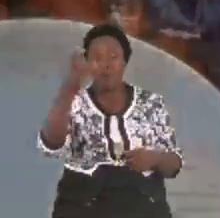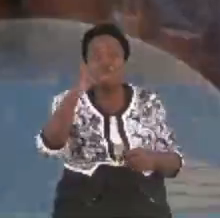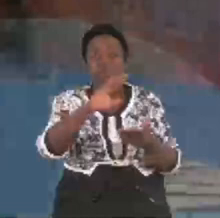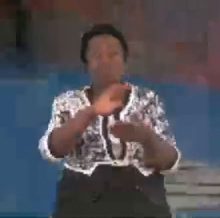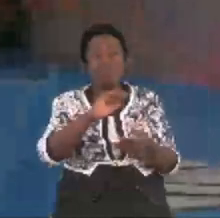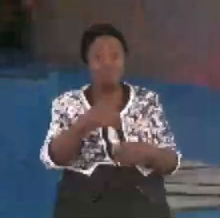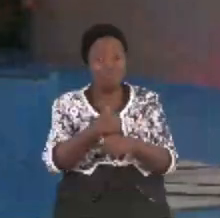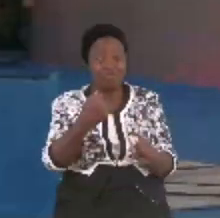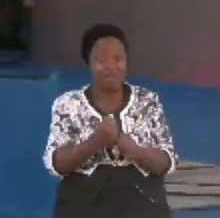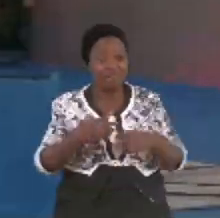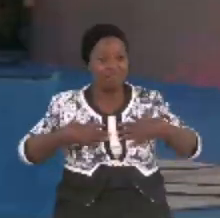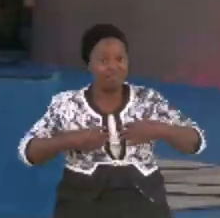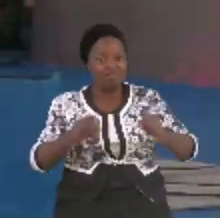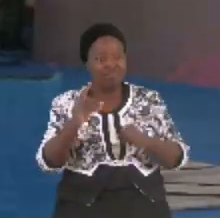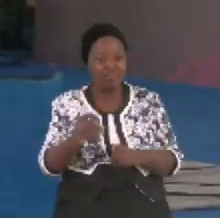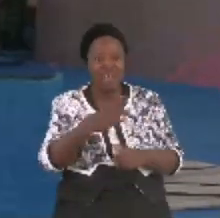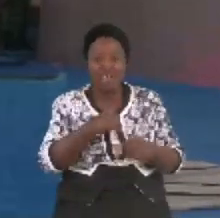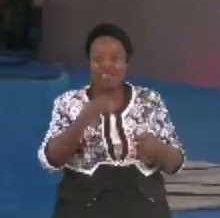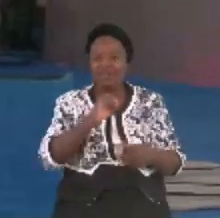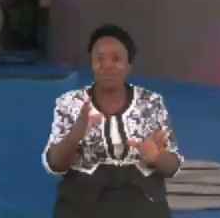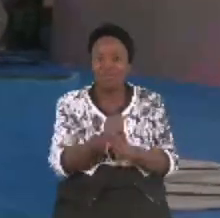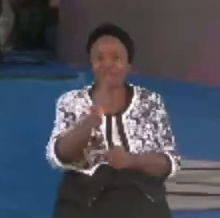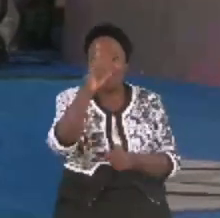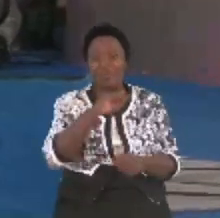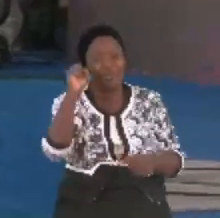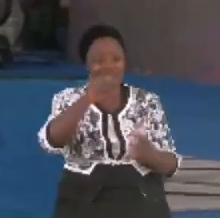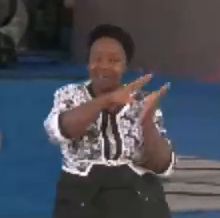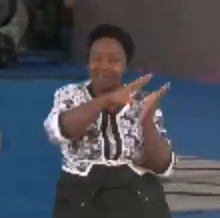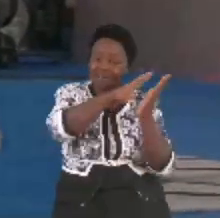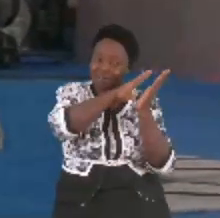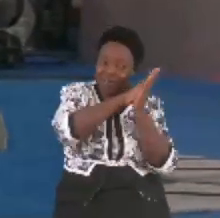Cet homme fut guéri, il prit son lit et marcha.